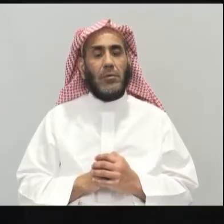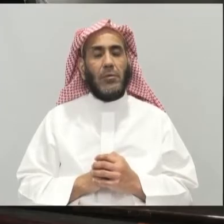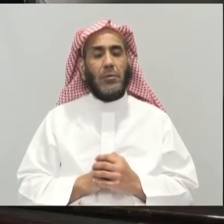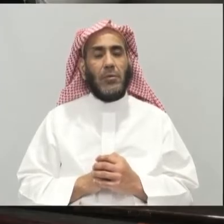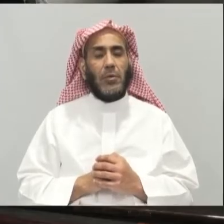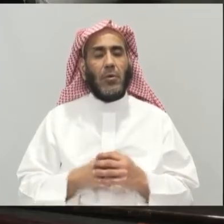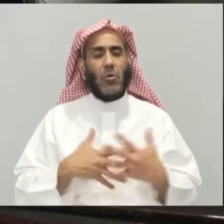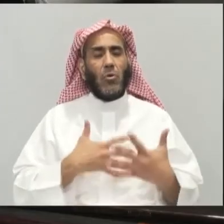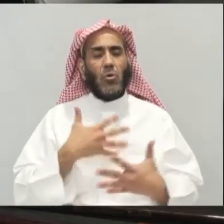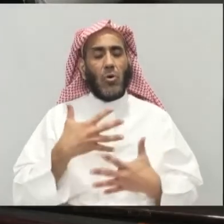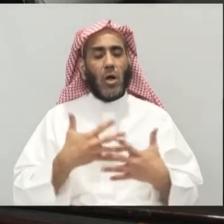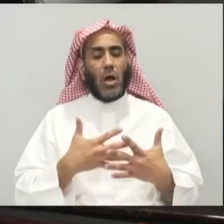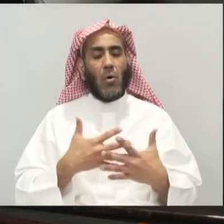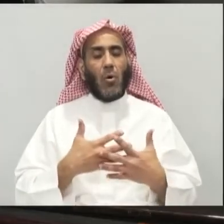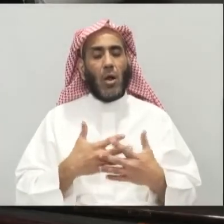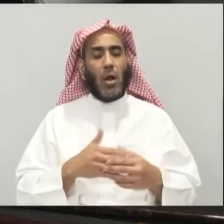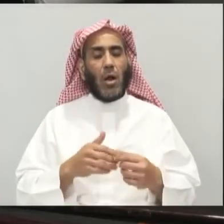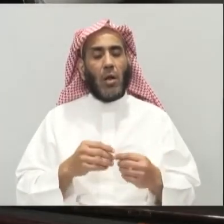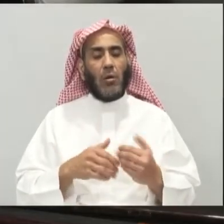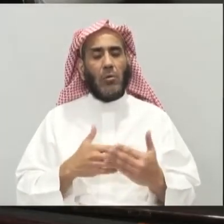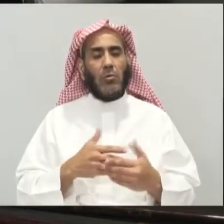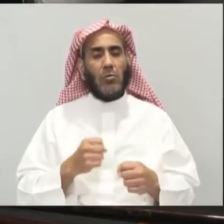نحاول ان نقلب العمل